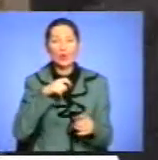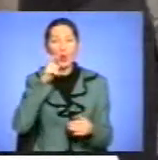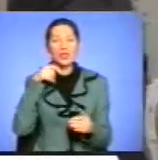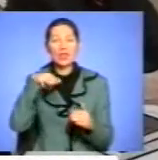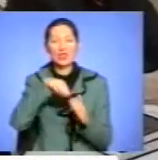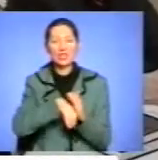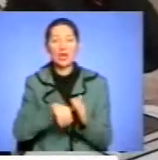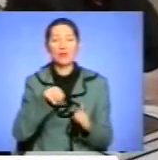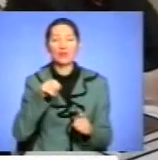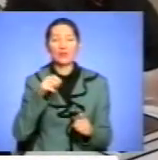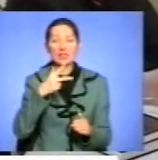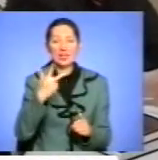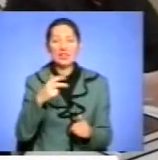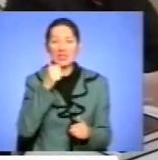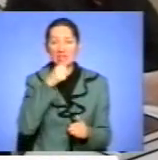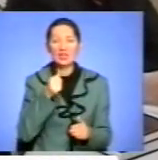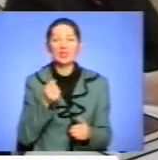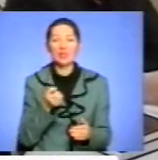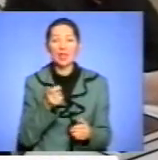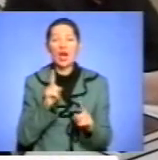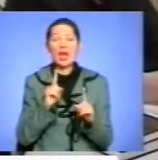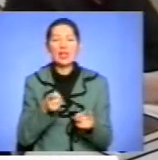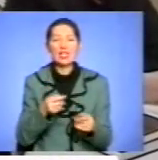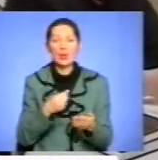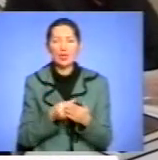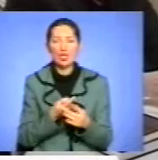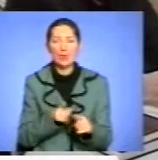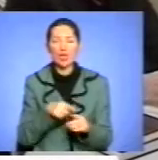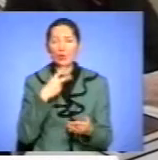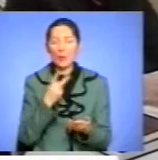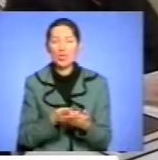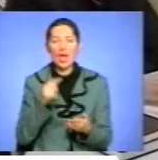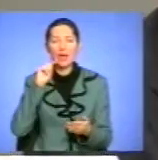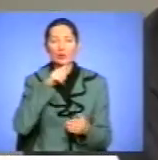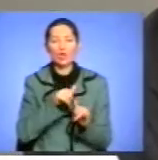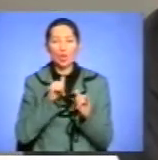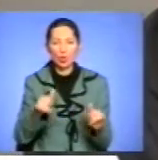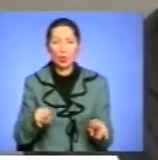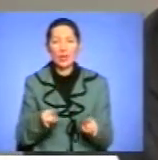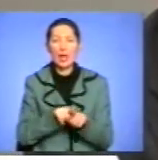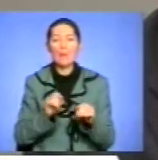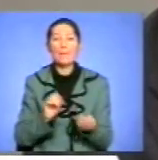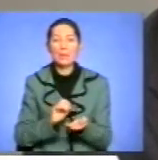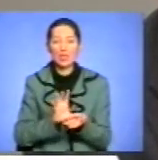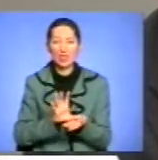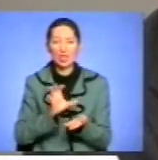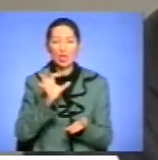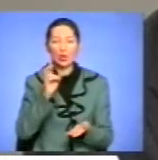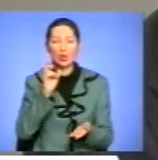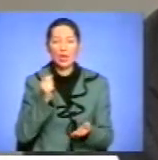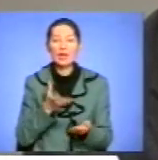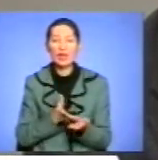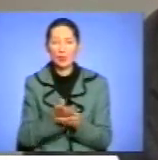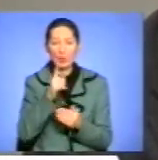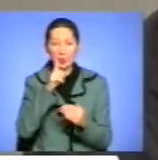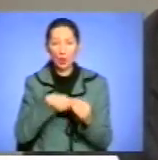в 2013 рік з реалістичним бюджетом, який передбачає економічний розвиток та підвищення соціальних виплат, переконаний